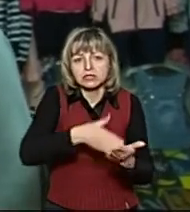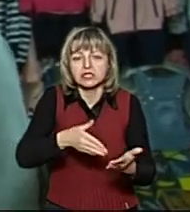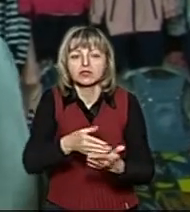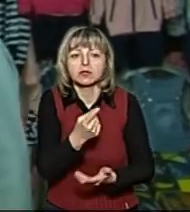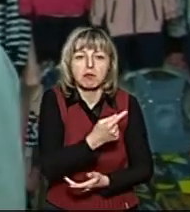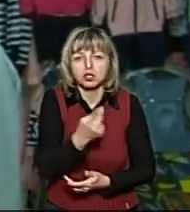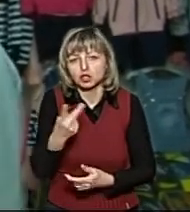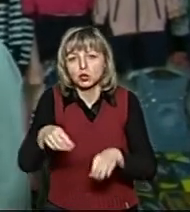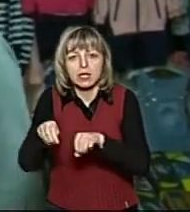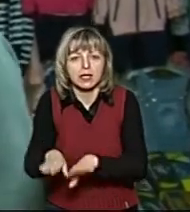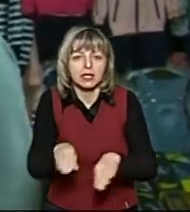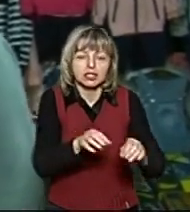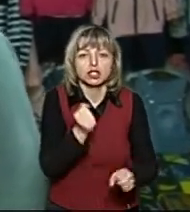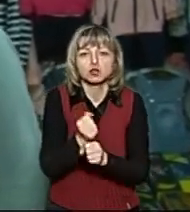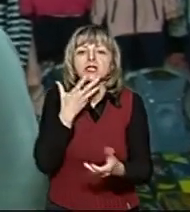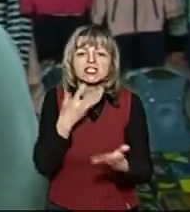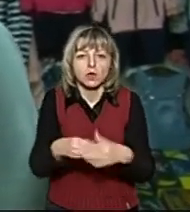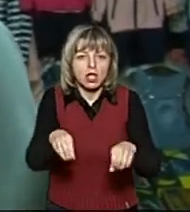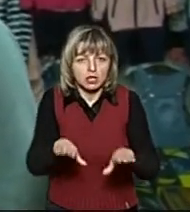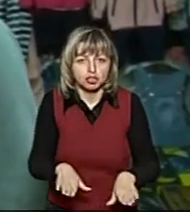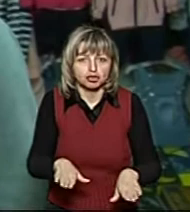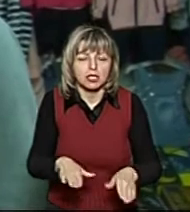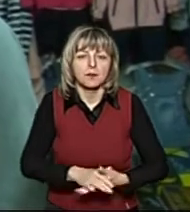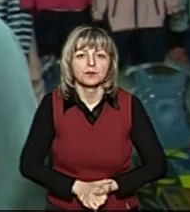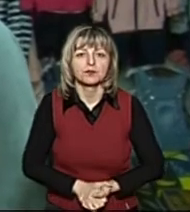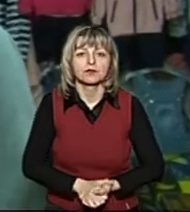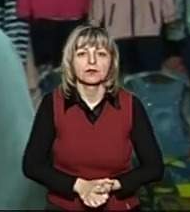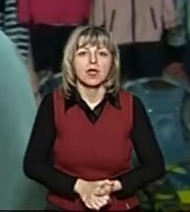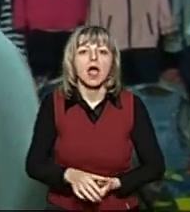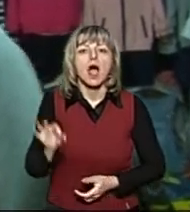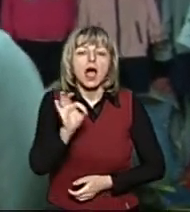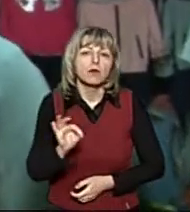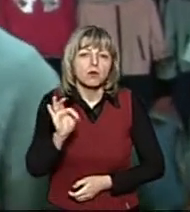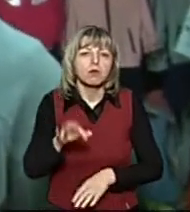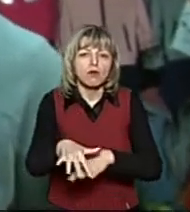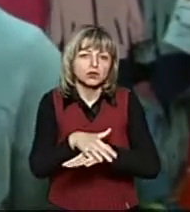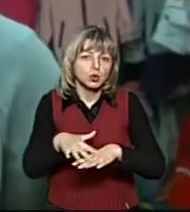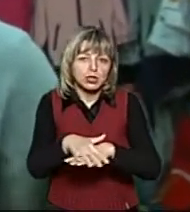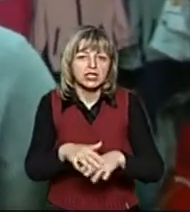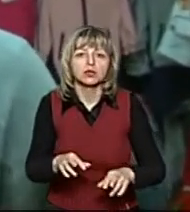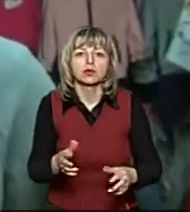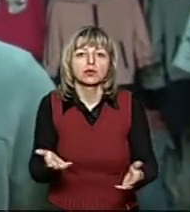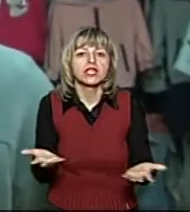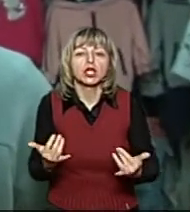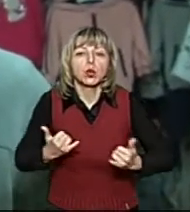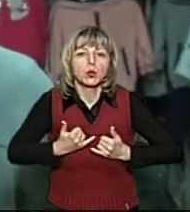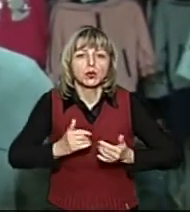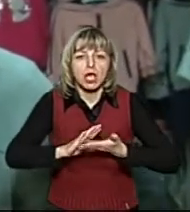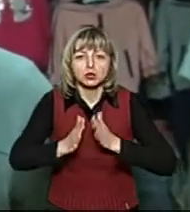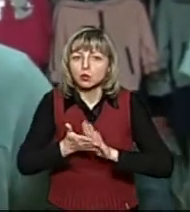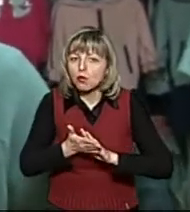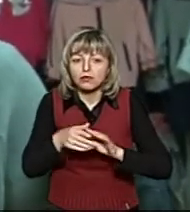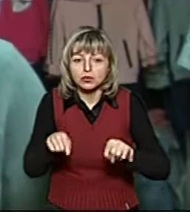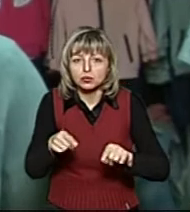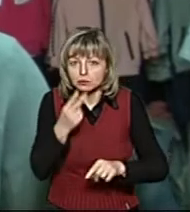інстанцію, так само і винести своє рішення. А по поводу ринку, в які нас умови тут поставили,